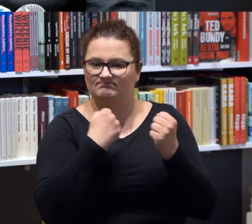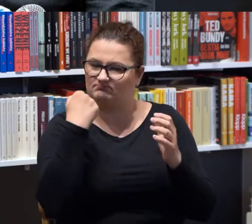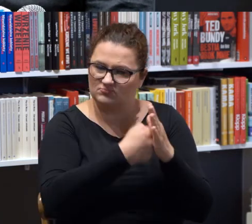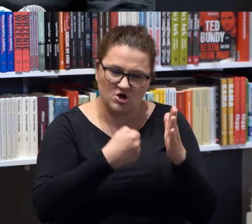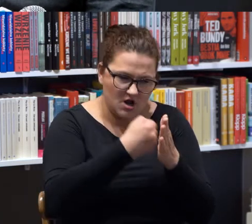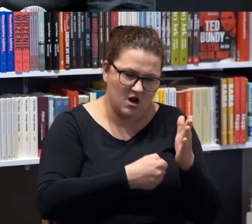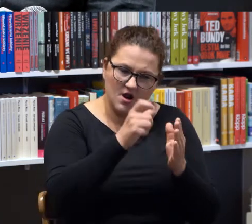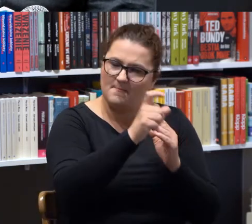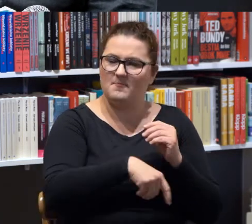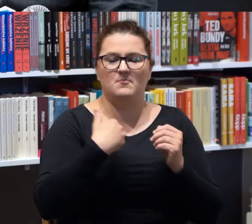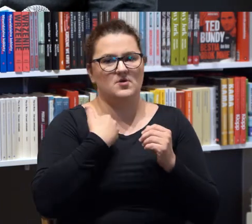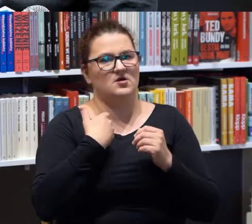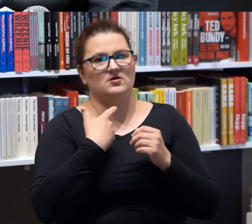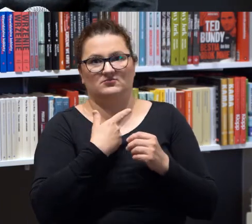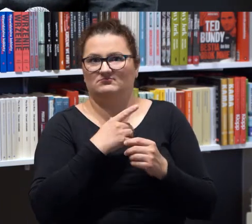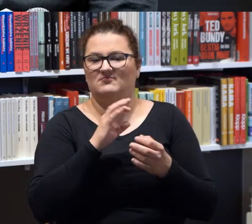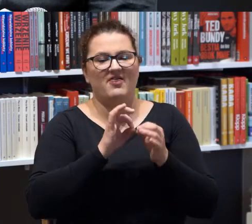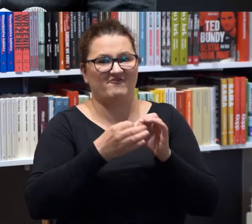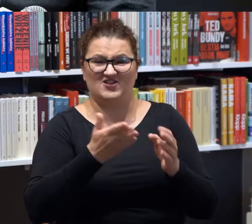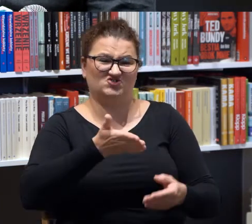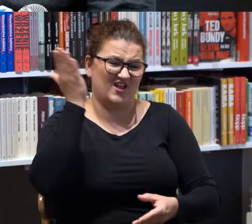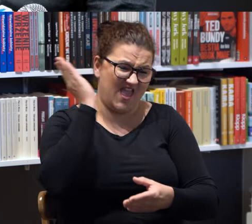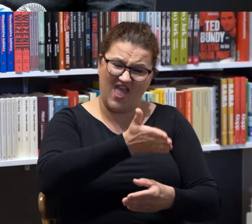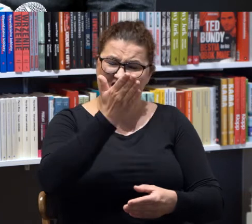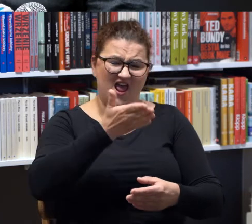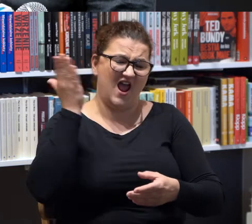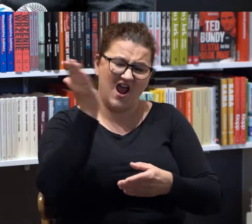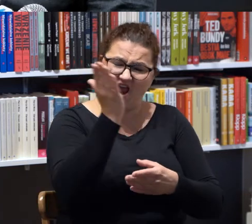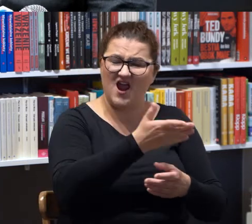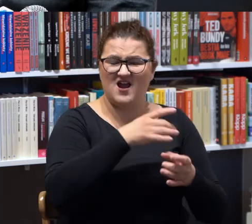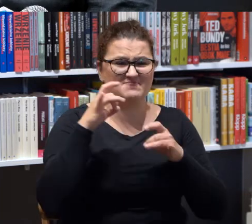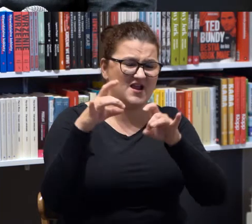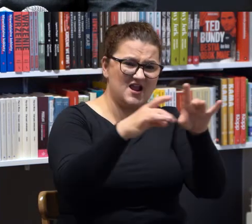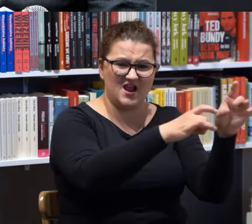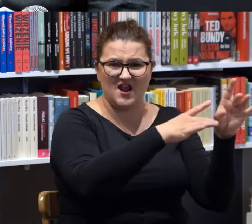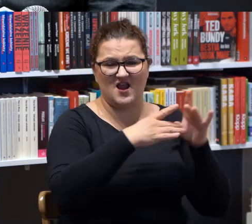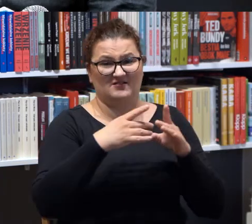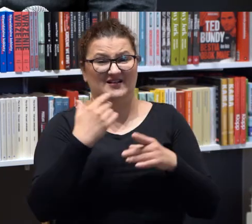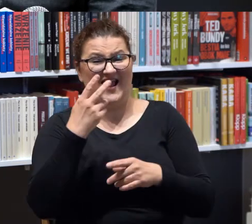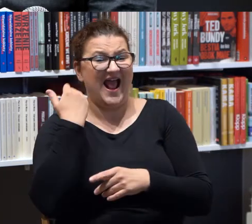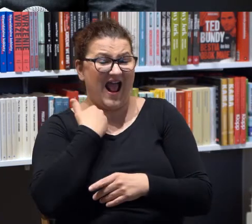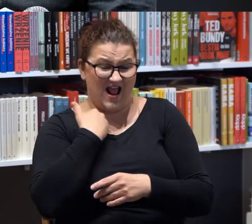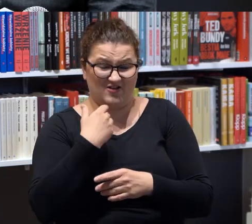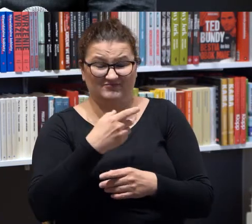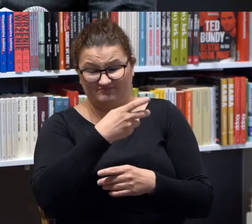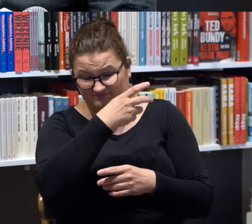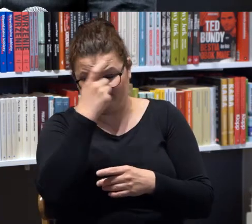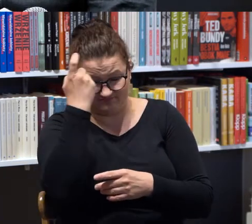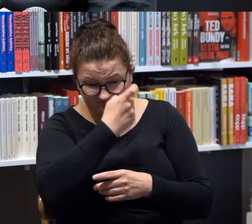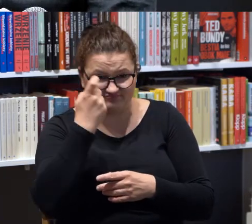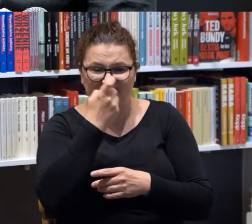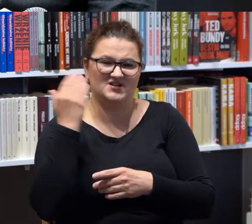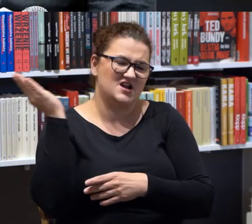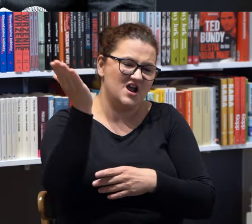przemocowy, właściwie biegał za nią z siekierą i za jej dziećmi za każdym razem, kiedy się napił. I ona uciekała po